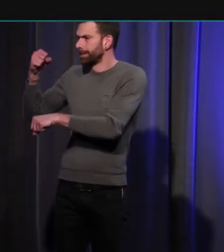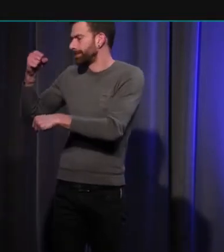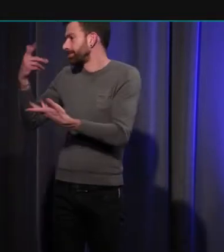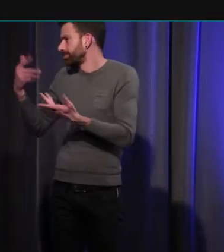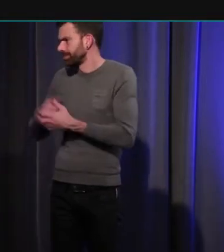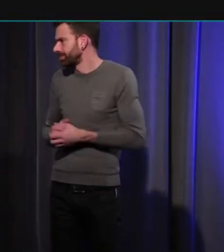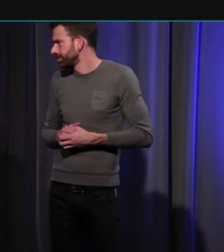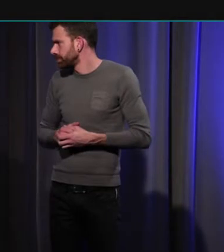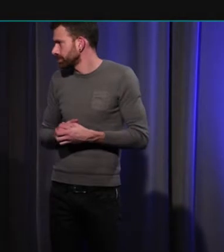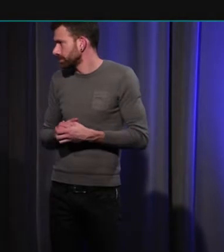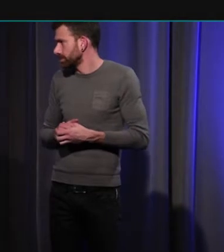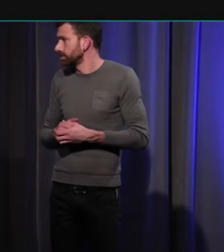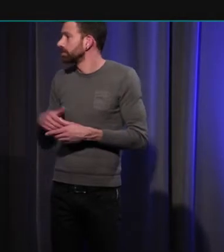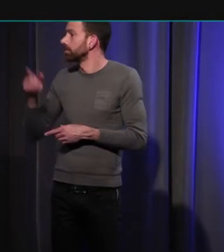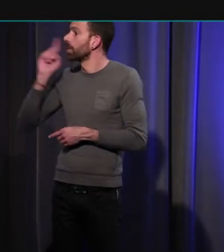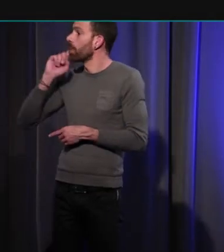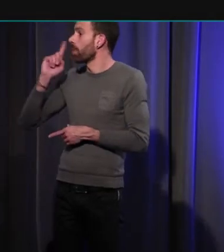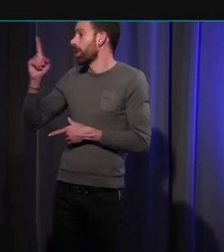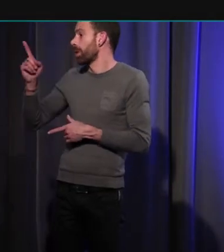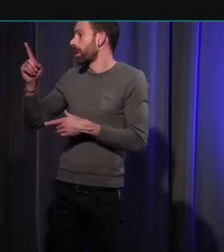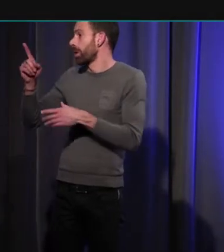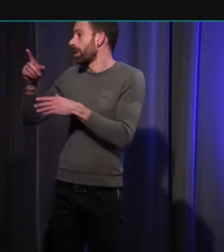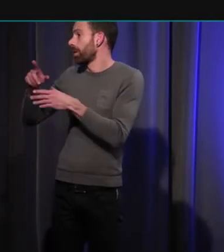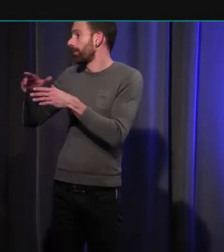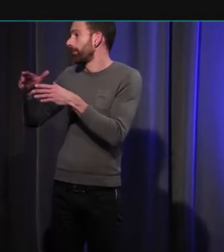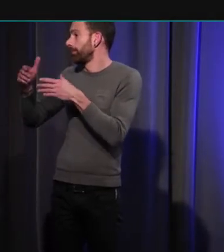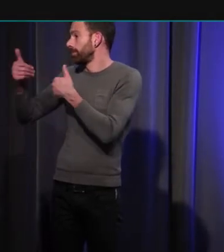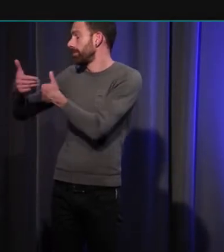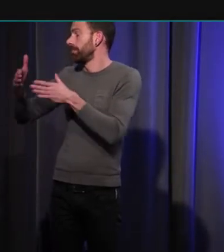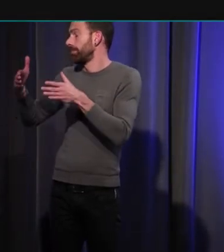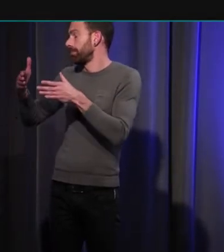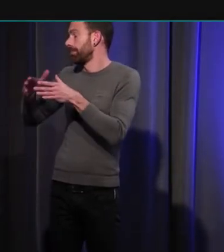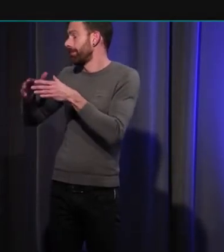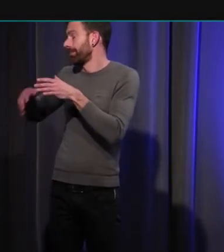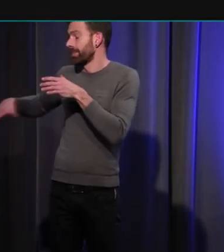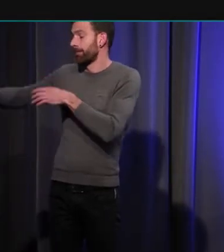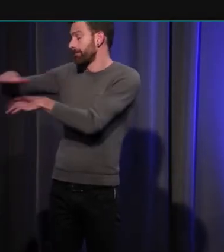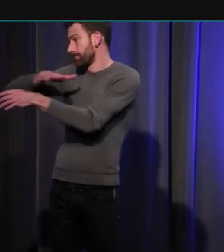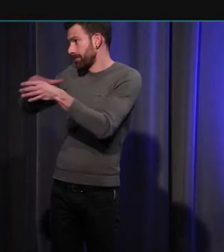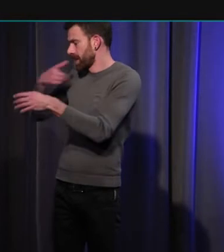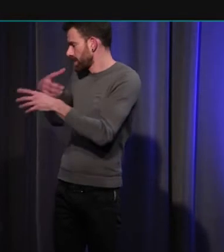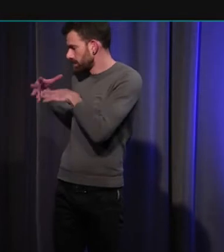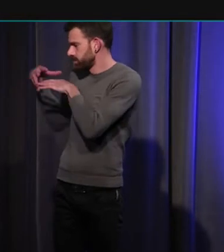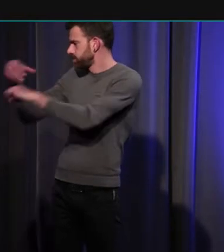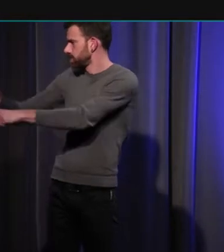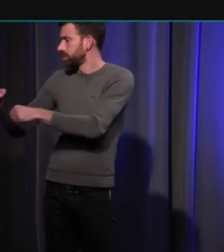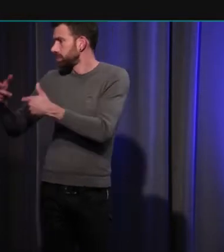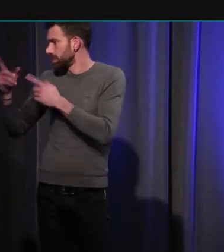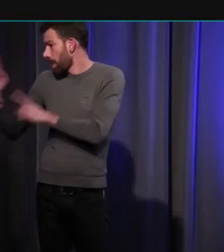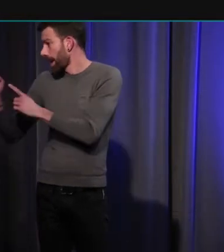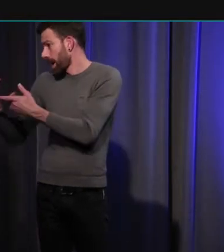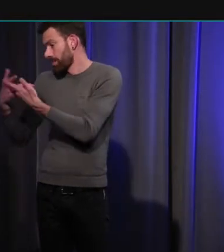a reconquis la mecque par la guerre par les armes donc il a donné l'exemple je veux dire